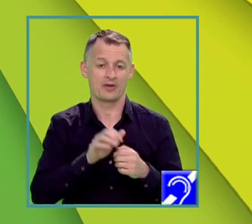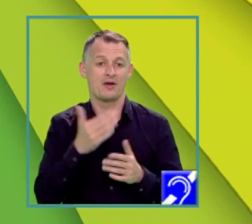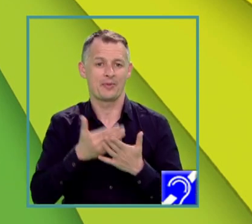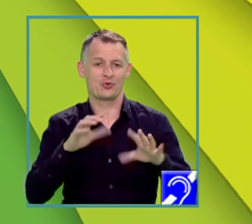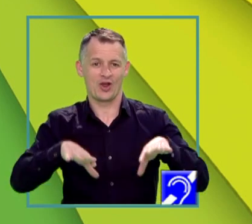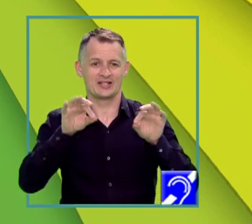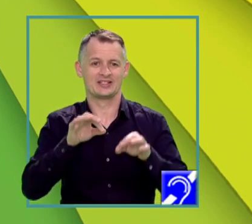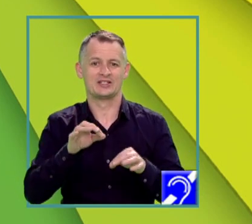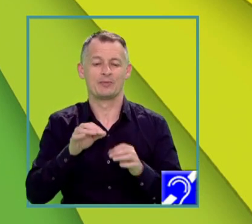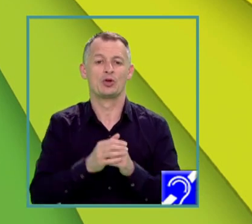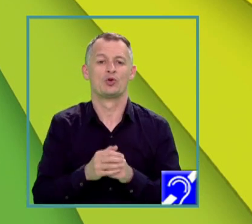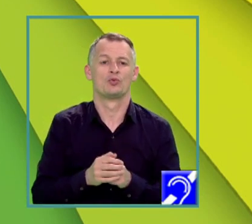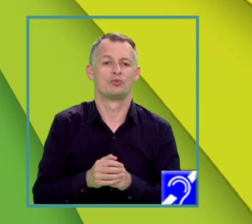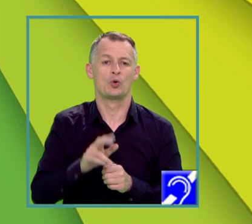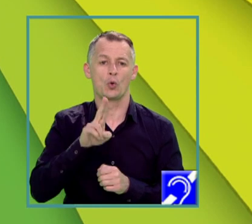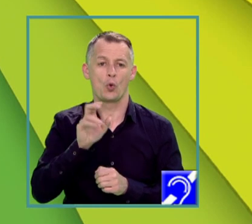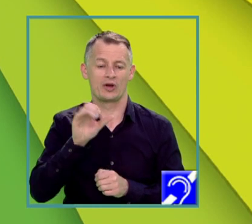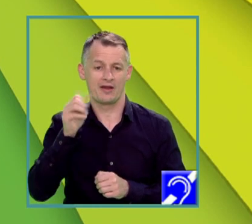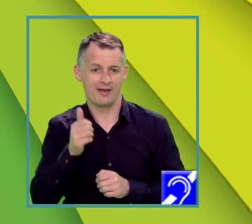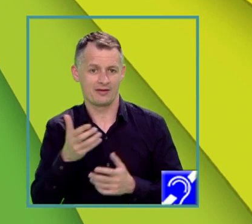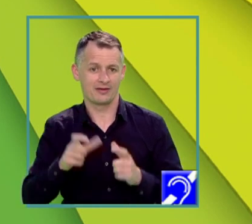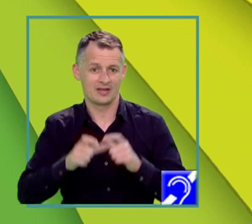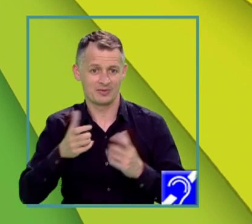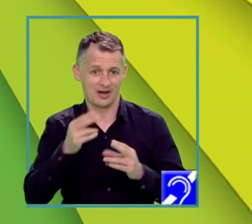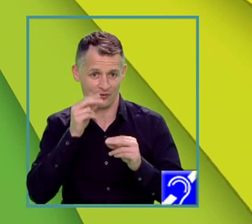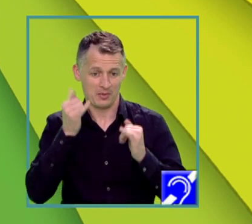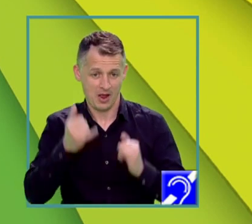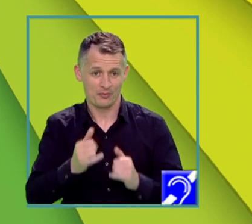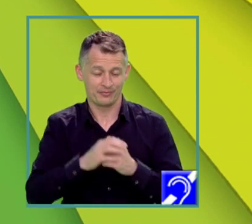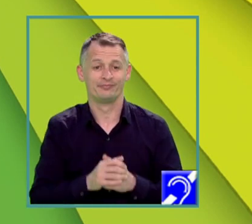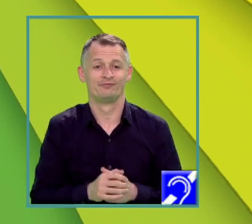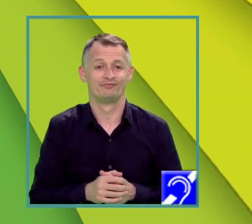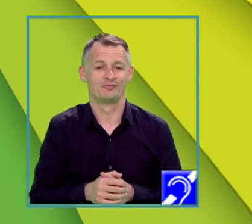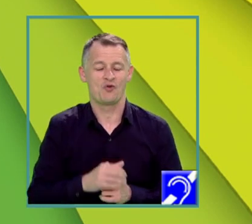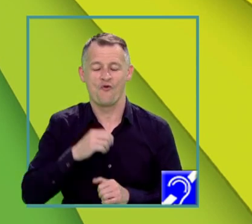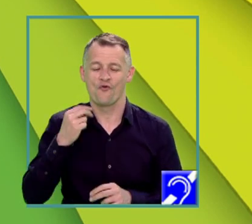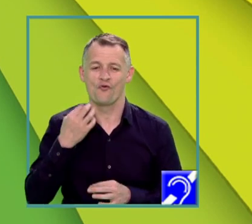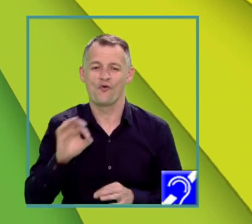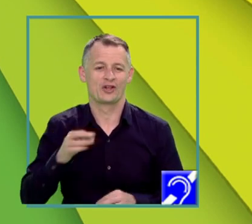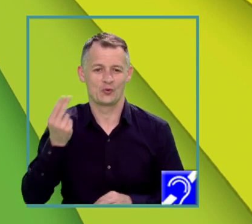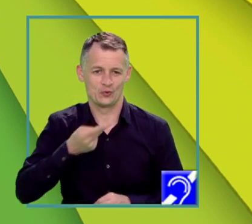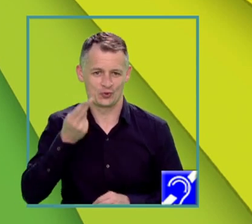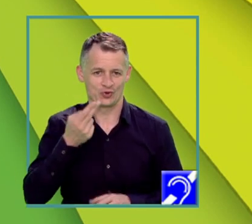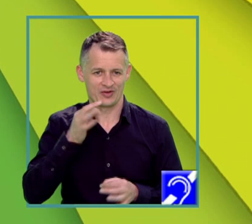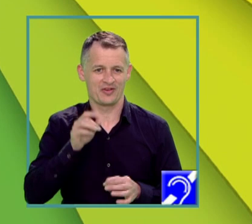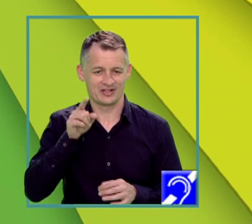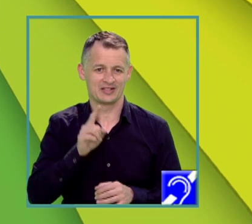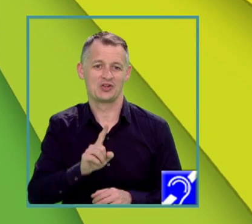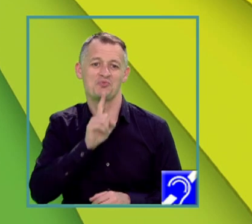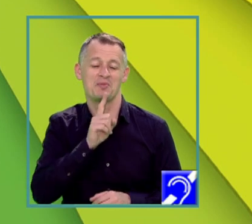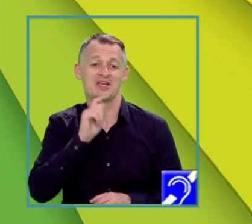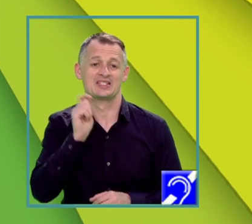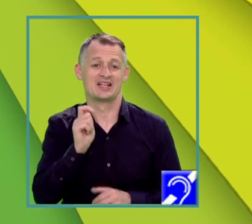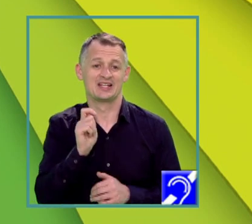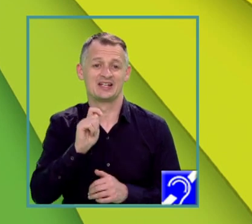Ucraina cea despre care vom vorbi acum ci foarte ușor ne va fi în condițiile acestea sunt Numiți trei state